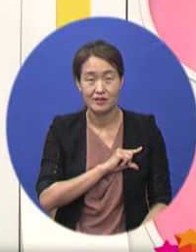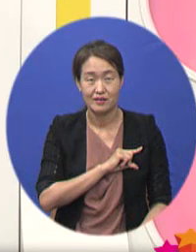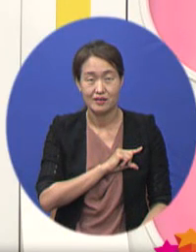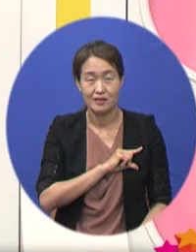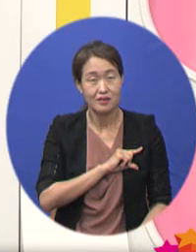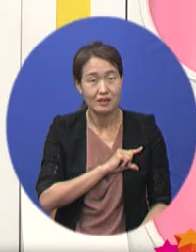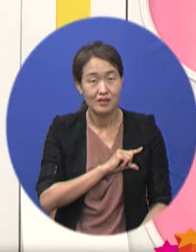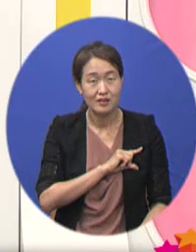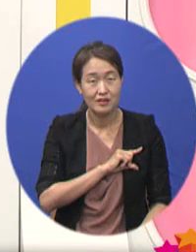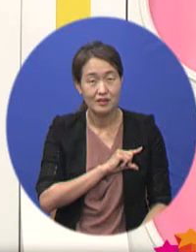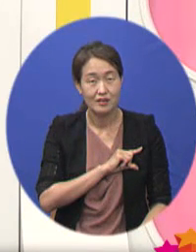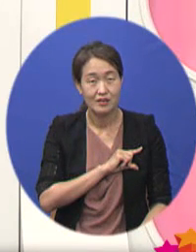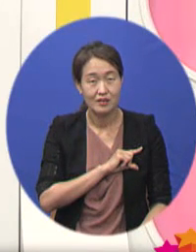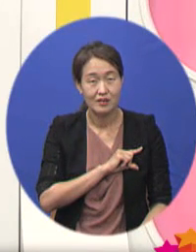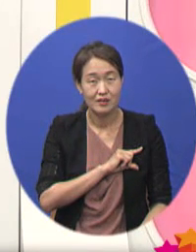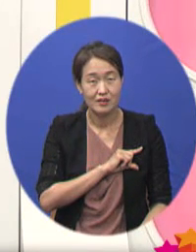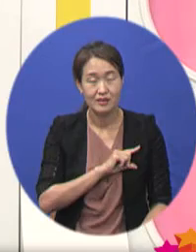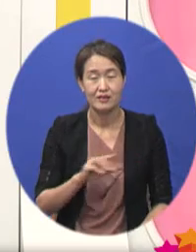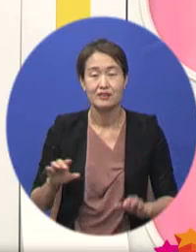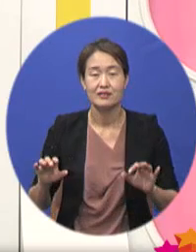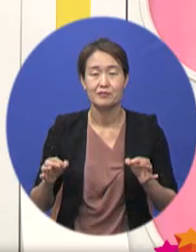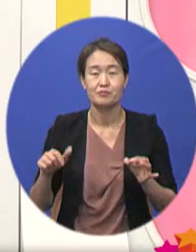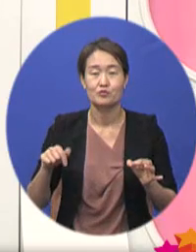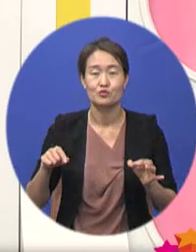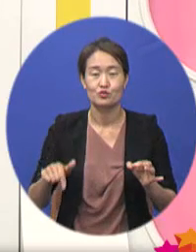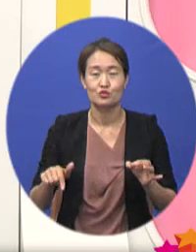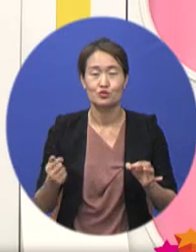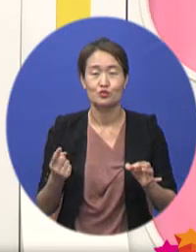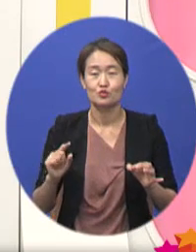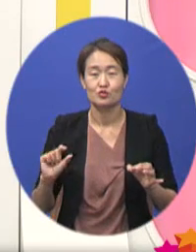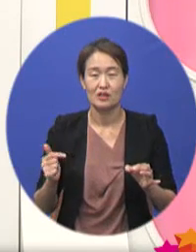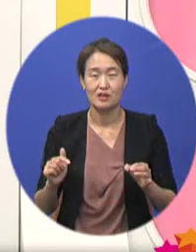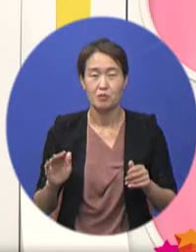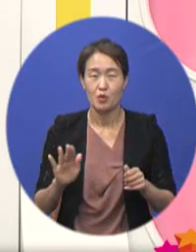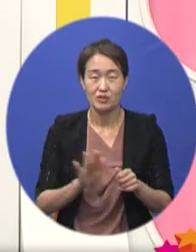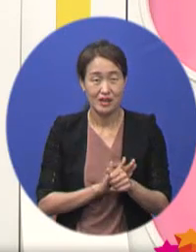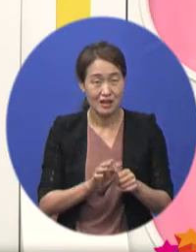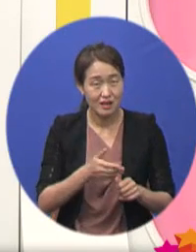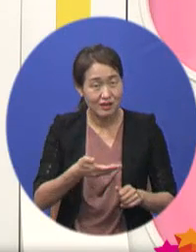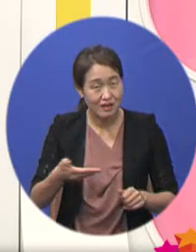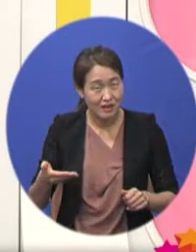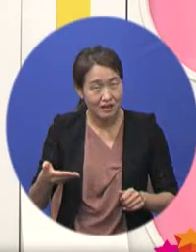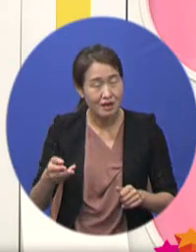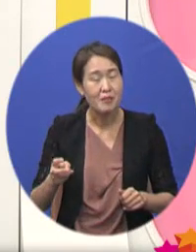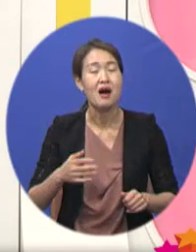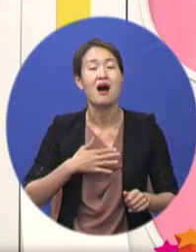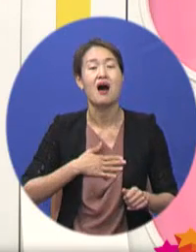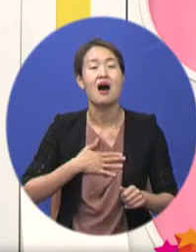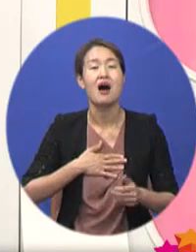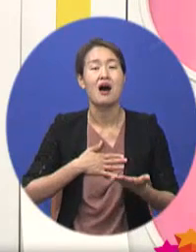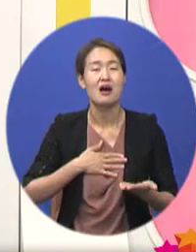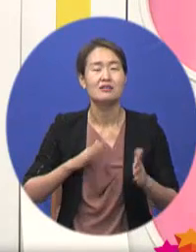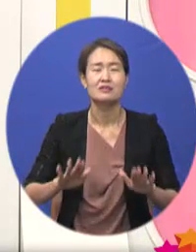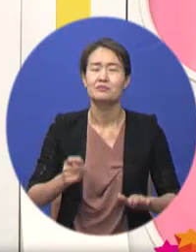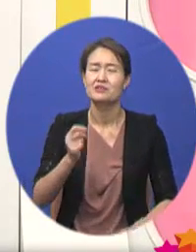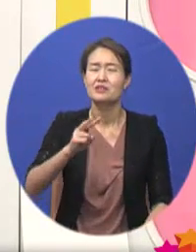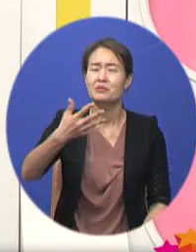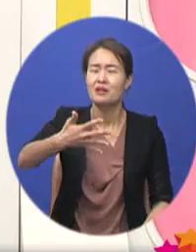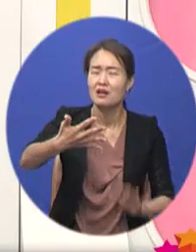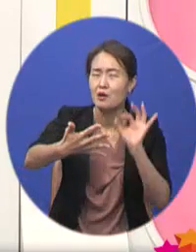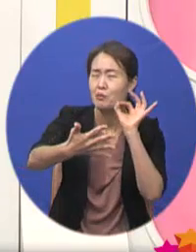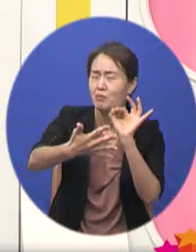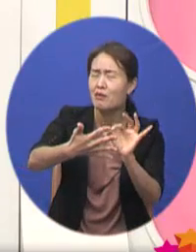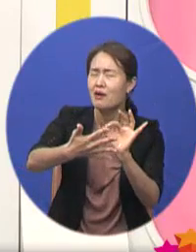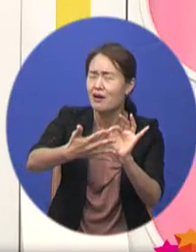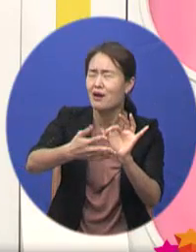달래강. 긴국한 달래강. 달래강? 아, 예. 예, 알겠습니다. 예. 아, 지금 텔레비전을